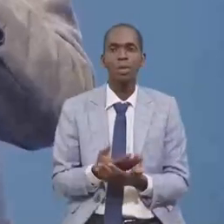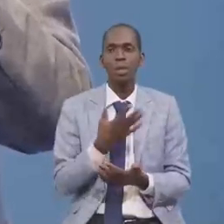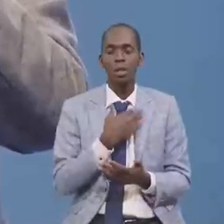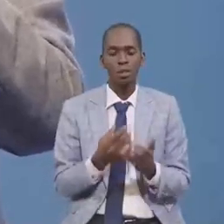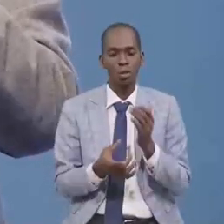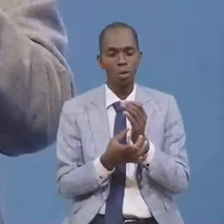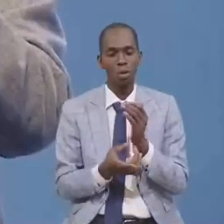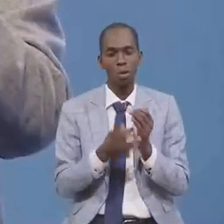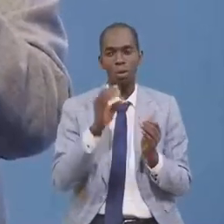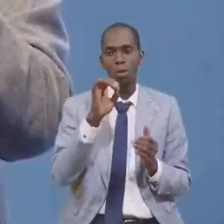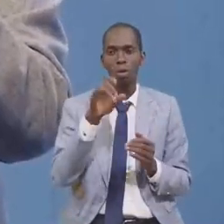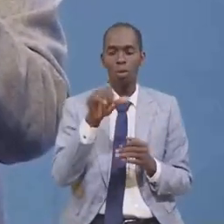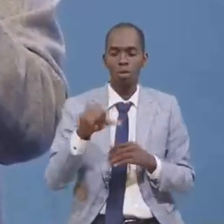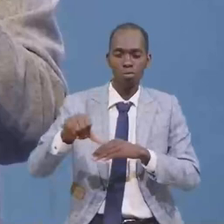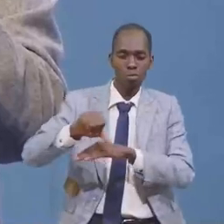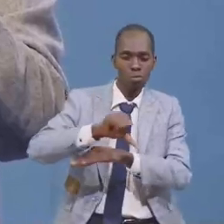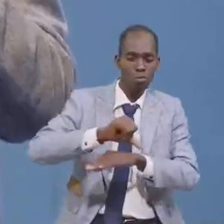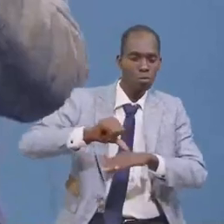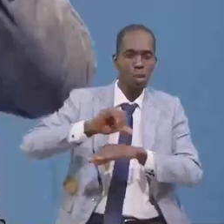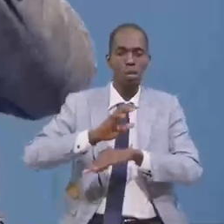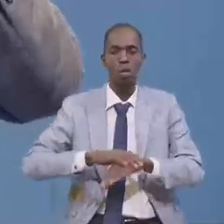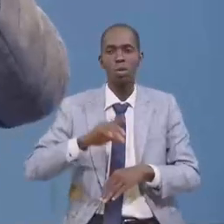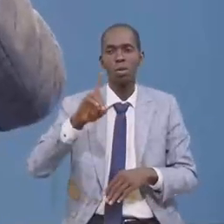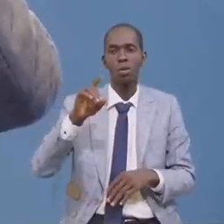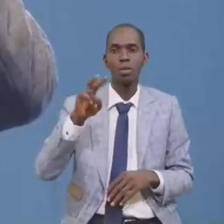Et l'onction a été déversée sur lui,